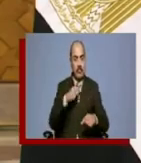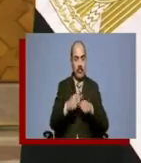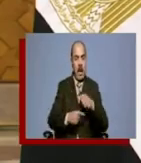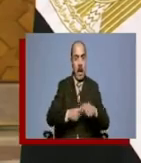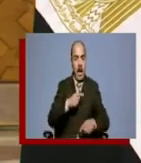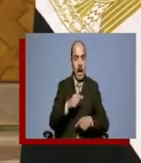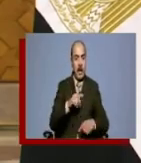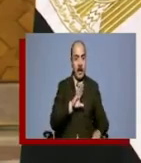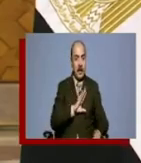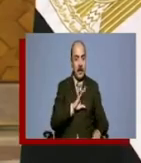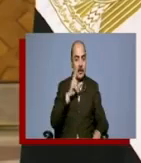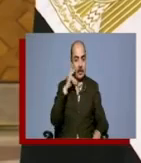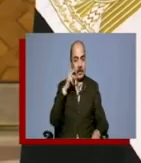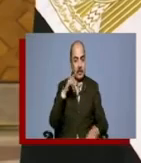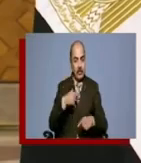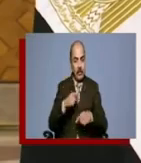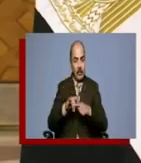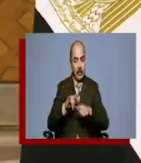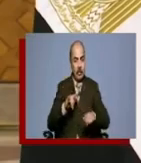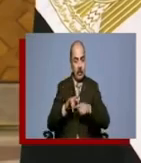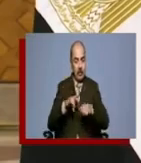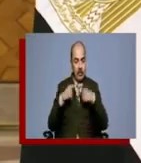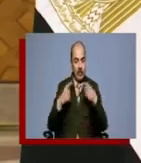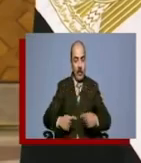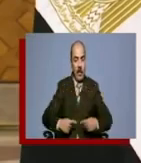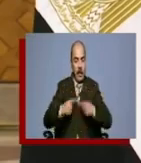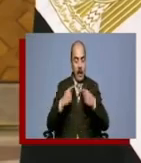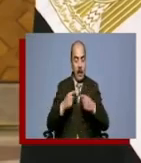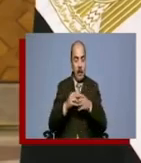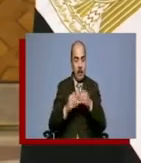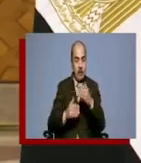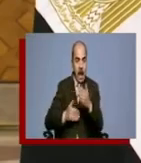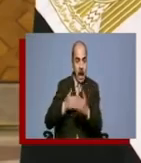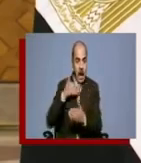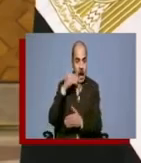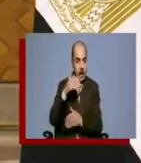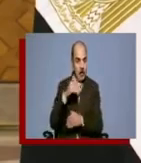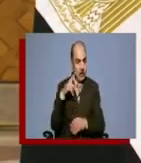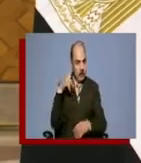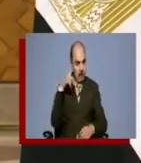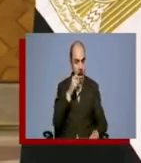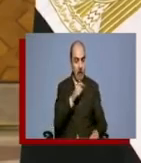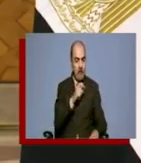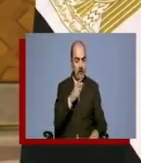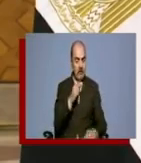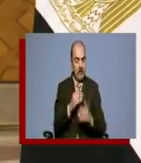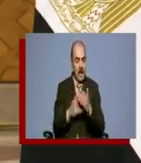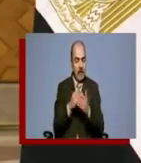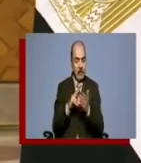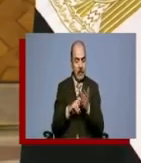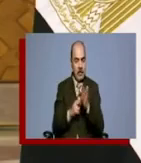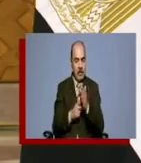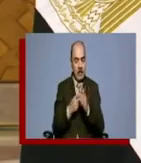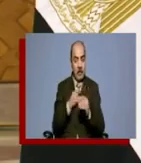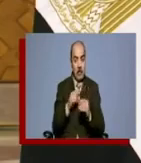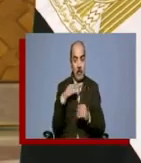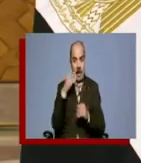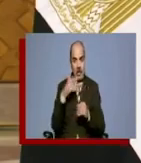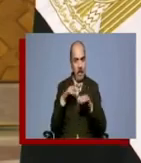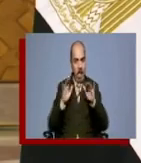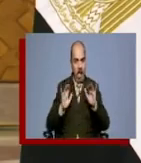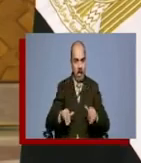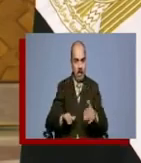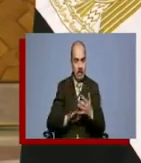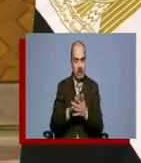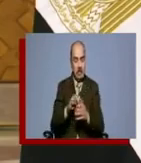هو انت لازم يبقى عندك منهجيه ثاني حاجه هل معقول ان الاداره الامريكيه والرئيس الامريكي او وزير الخارجيه نبداها من وزير الخارجيه الامريكي يقول لك انا